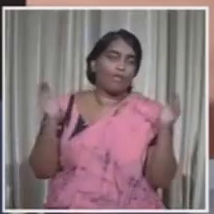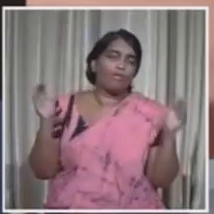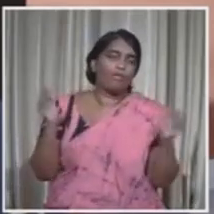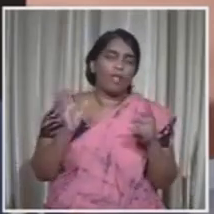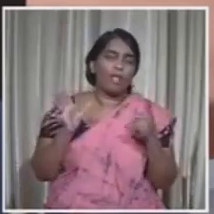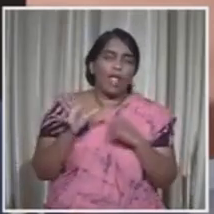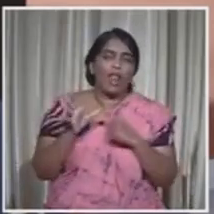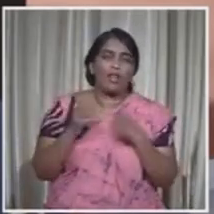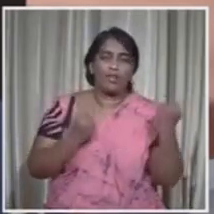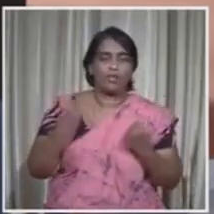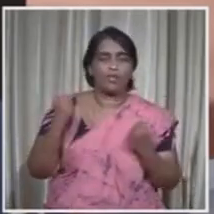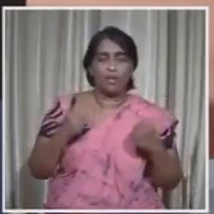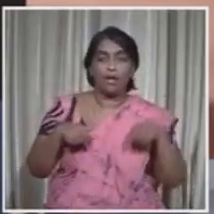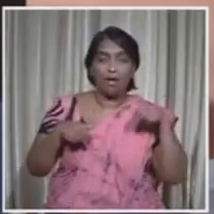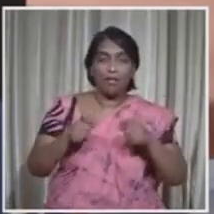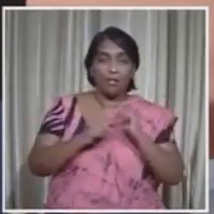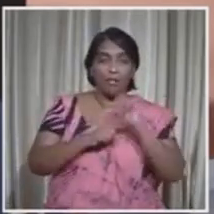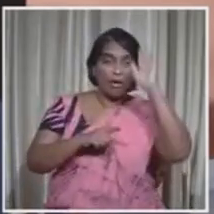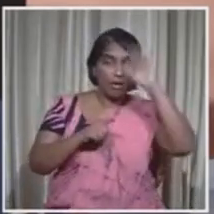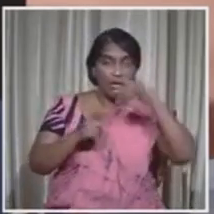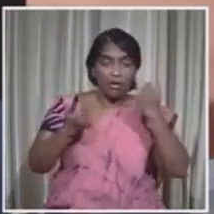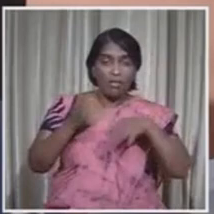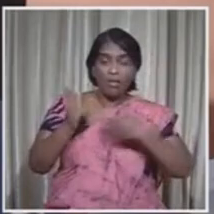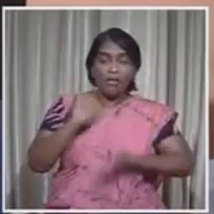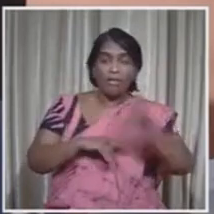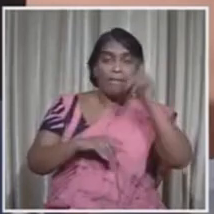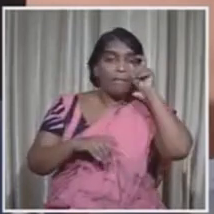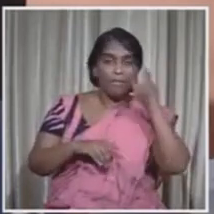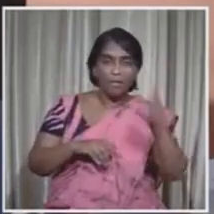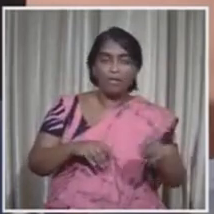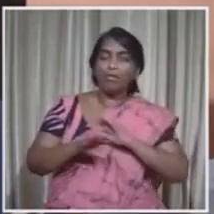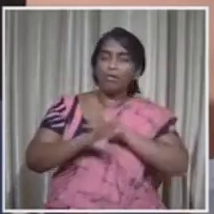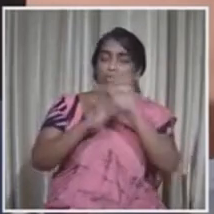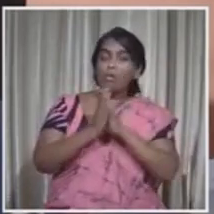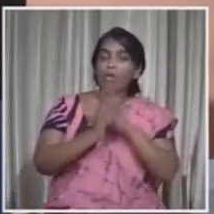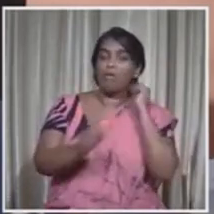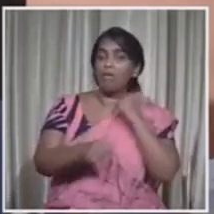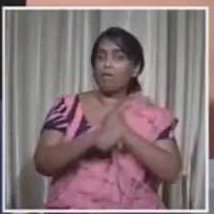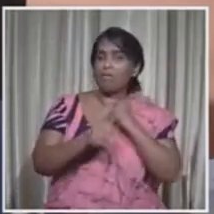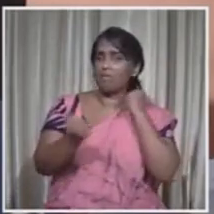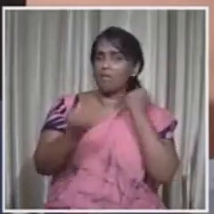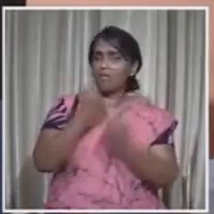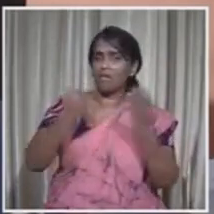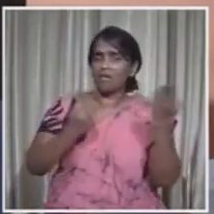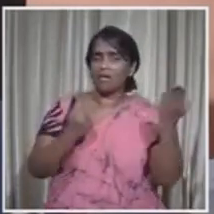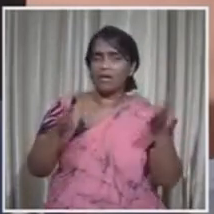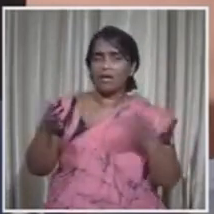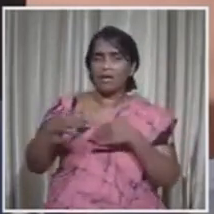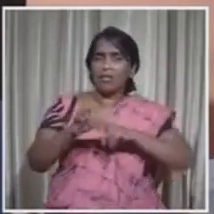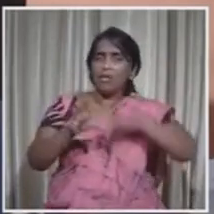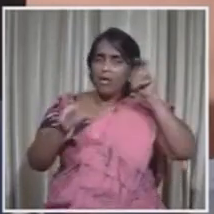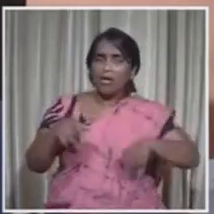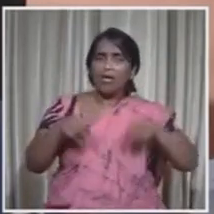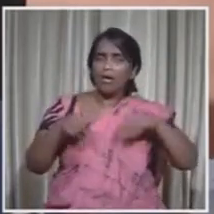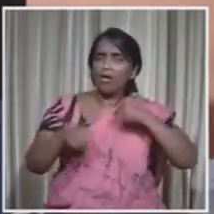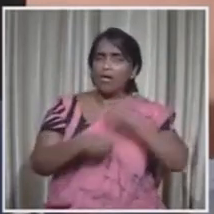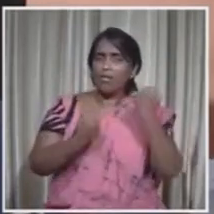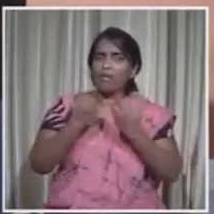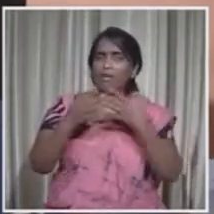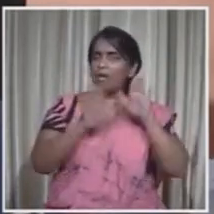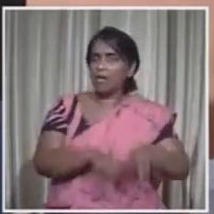එක කියලා. හැබැයි අද පාර්ලිමේන්තු ඉවරලා ගිහිල්ලා බැලුවොත් එහෙම ඔක්කොම රජයේ වාහන. ඇයි කැබිනට් එක රිසයින් නැහැ? ඇයි තාම රජයේ වාහන තියන්